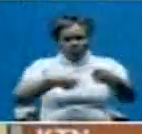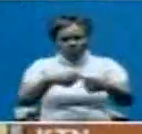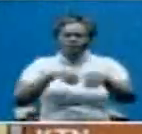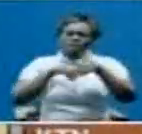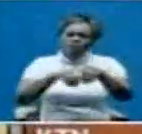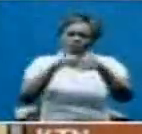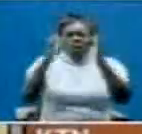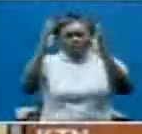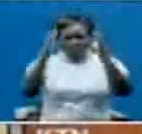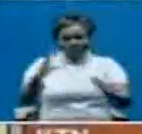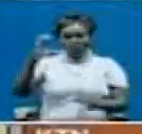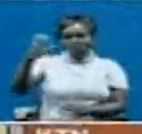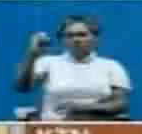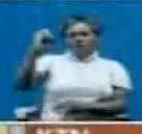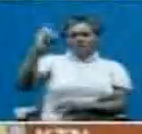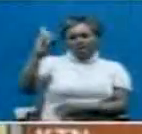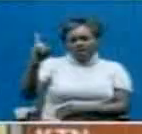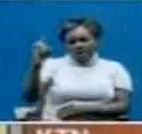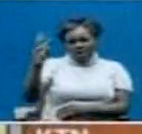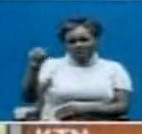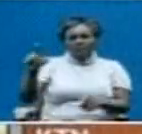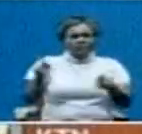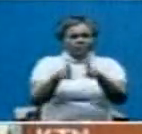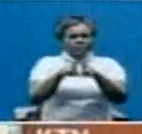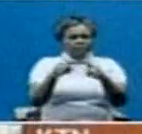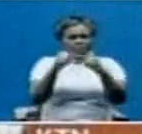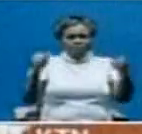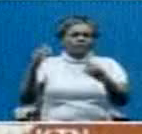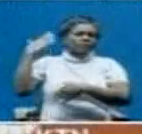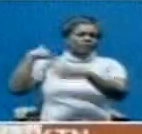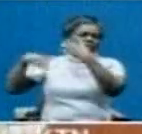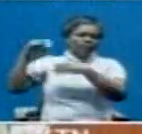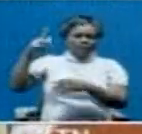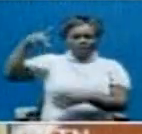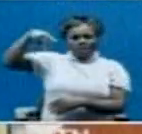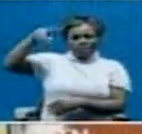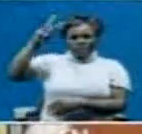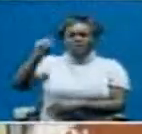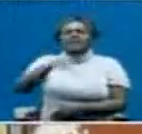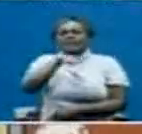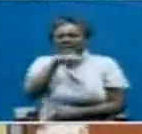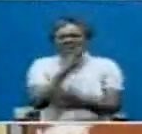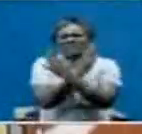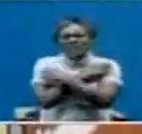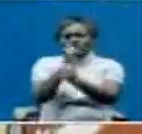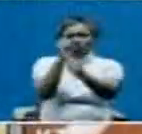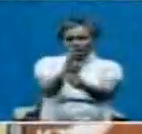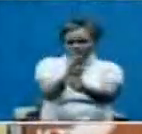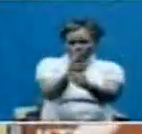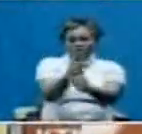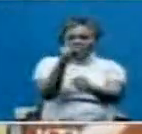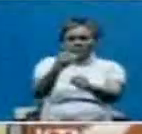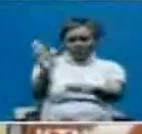Mfuasi mkubwa wa chama cha ODM na hata swahibu wa karibu wa aliyekuwa waziri mkuu Raila Odinga, Kajwang aliacha ulingo